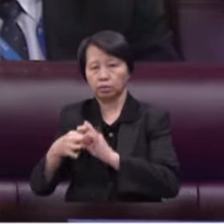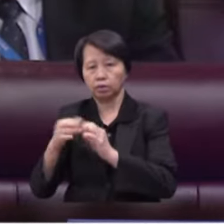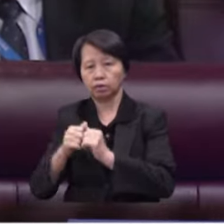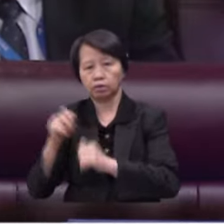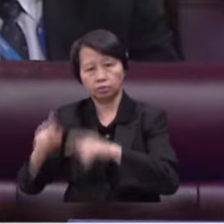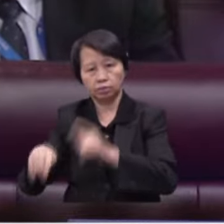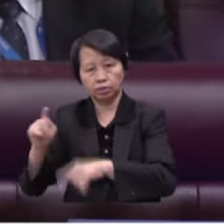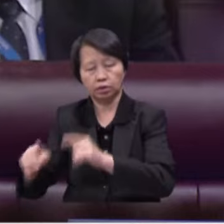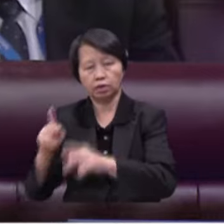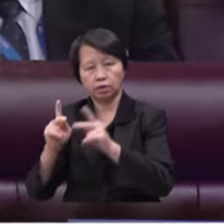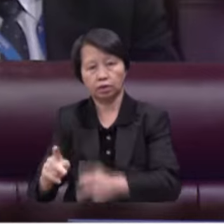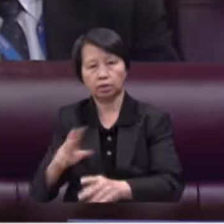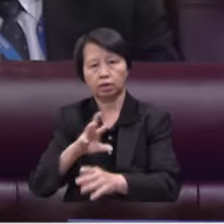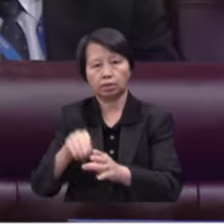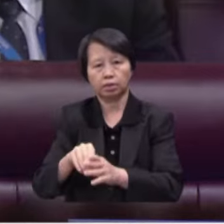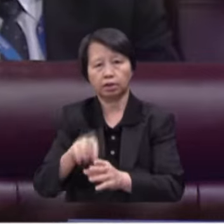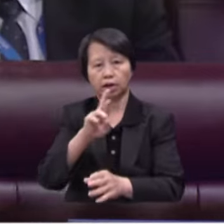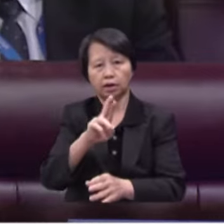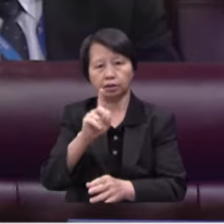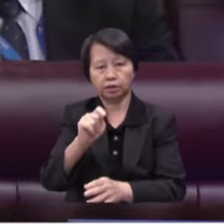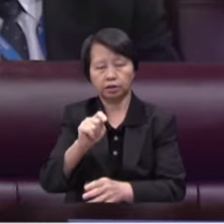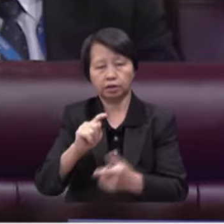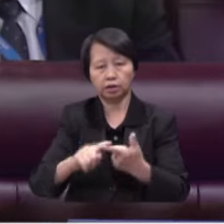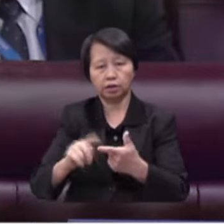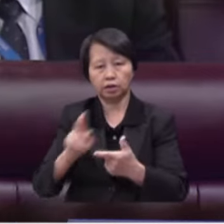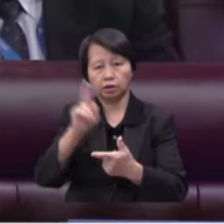termasuk community Rukun Tetangga